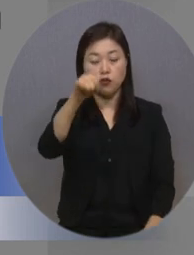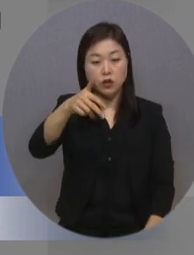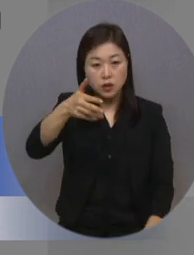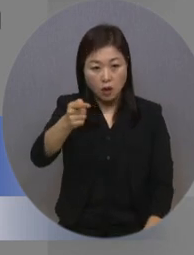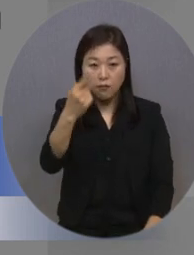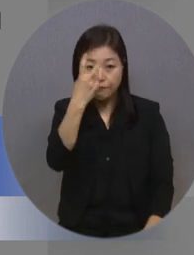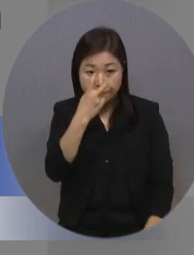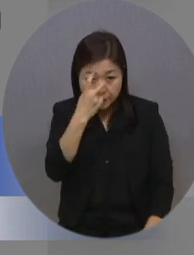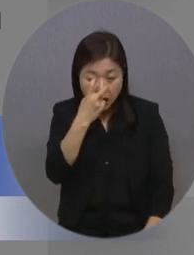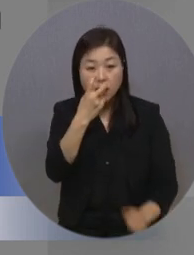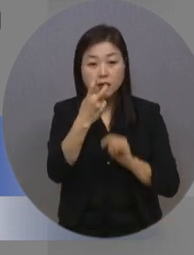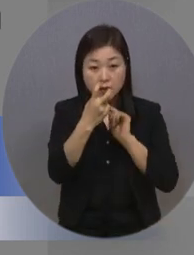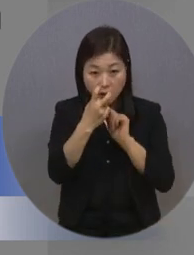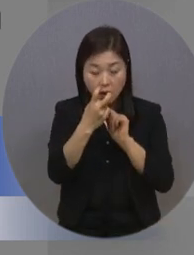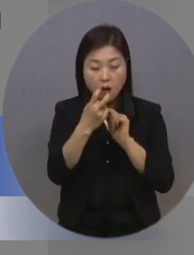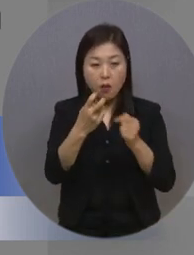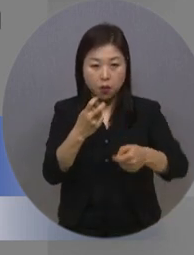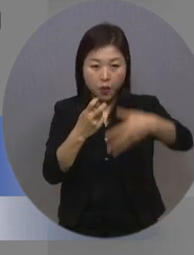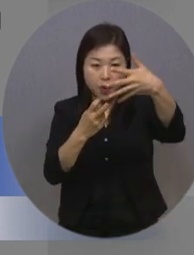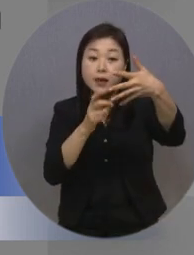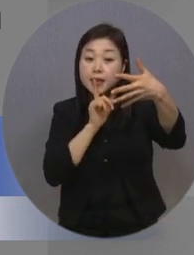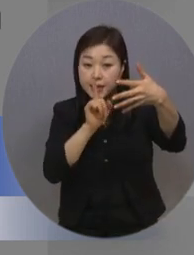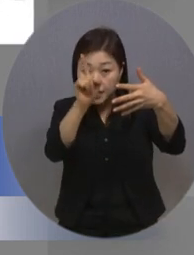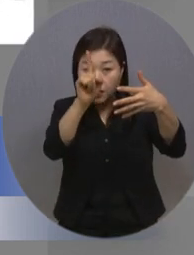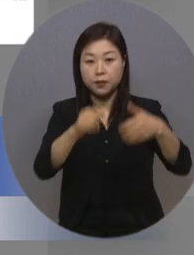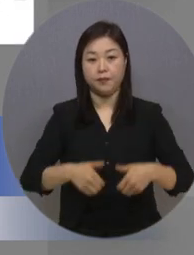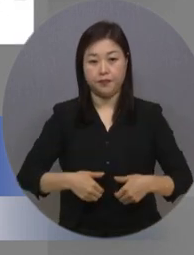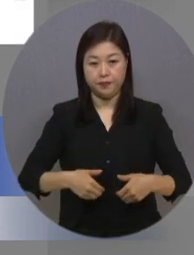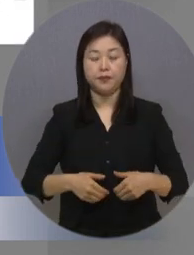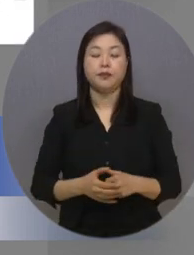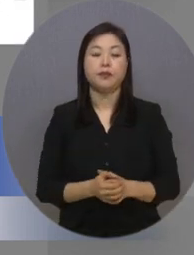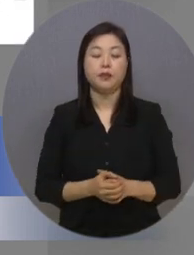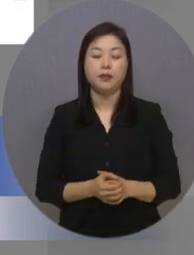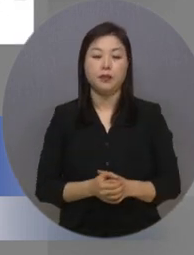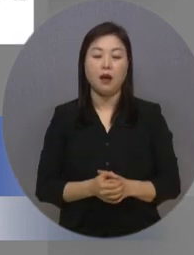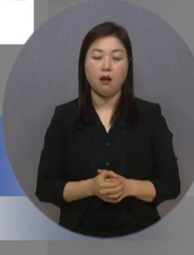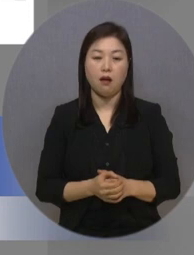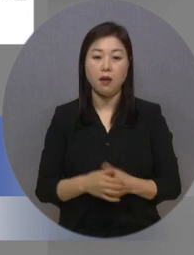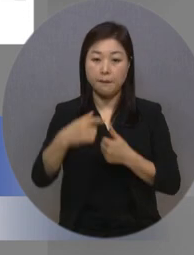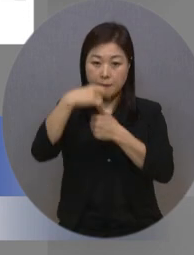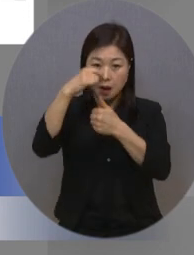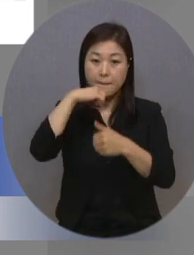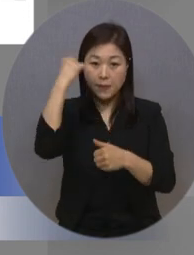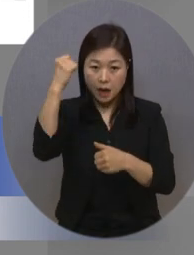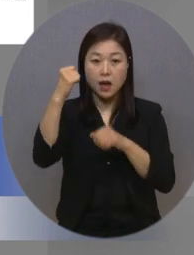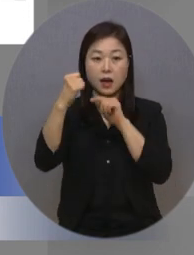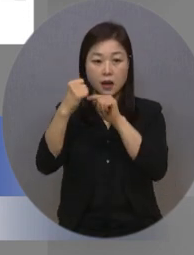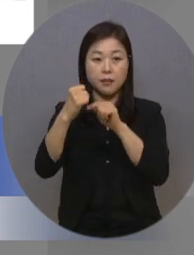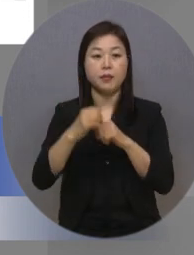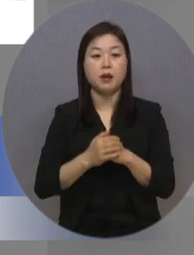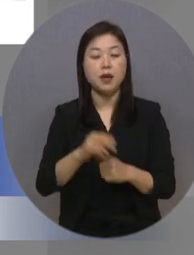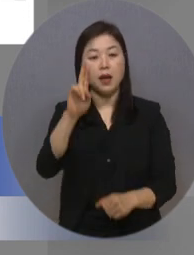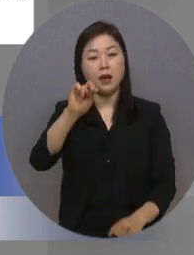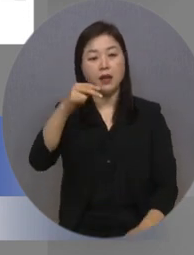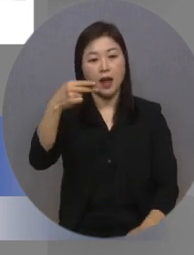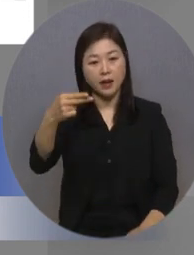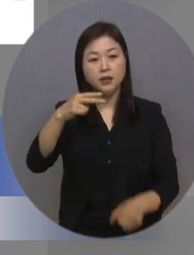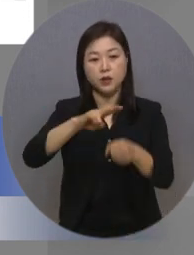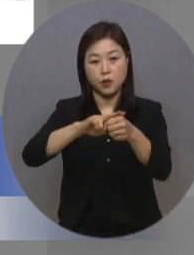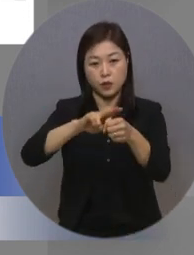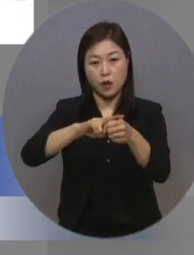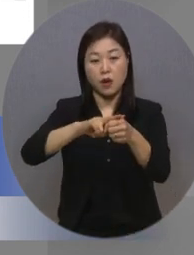바우처 신청하기를 클릭하면 됩니다. 지원 대상자로 선정되면 NH농협에서 발급하는